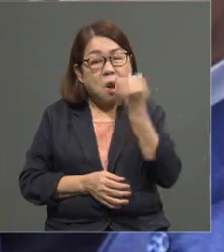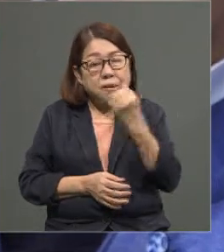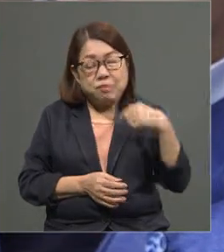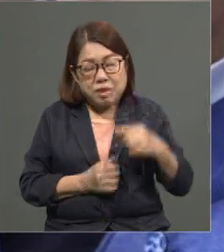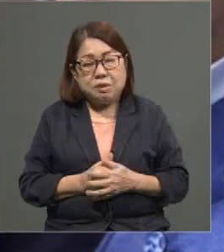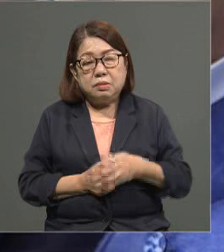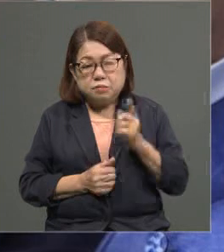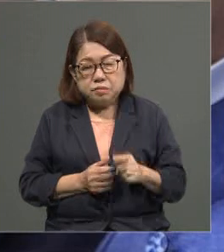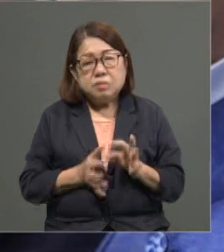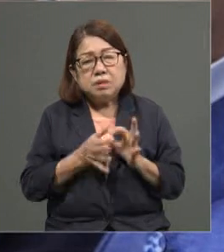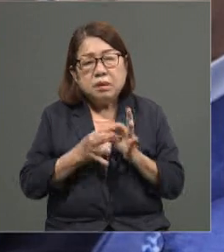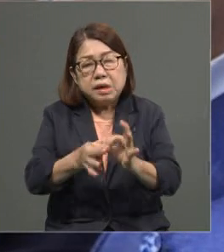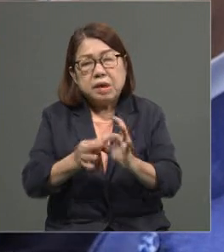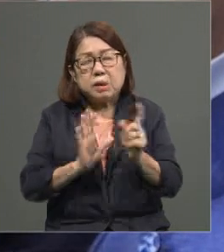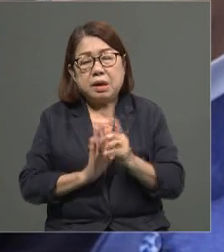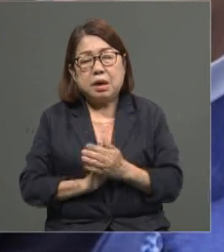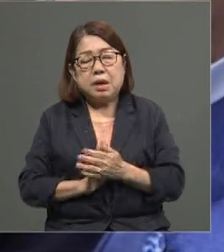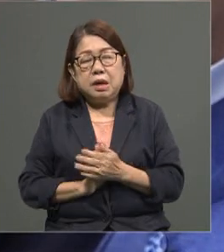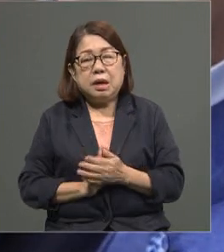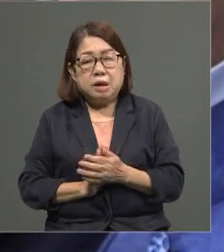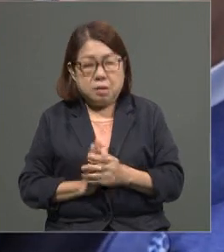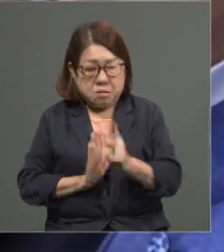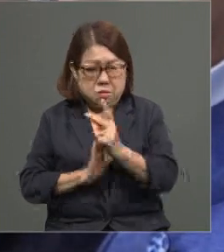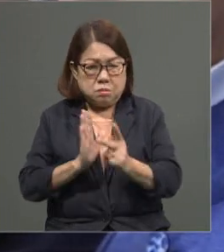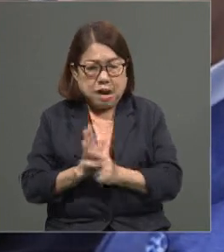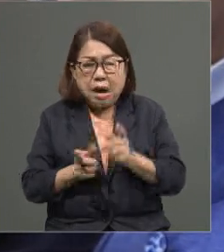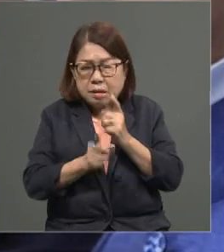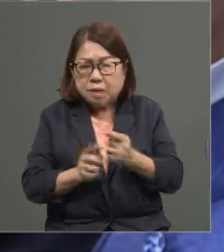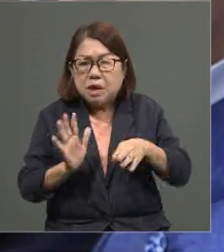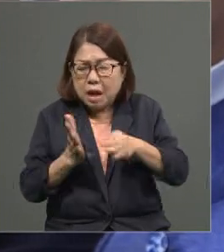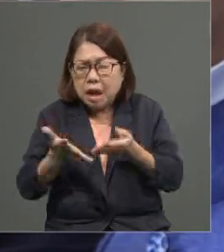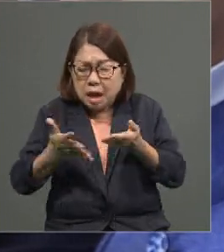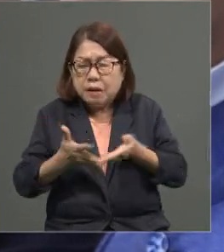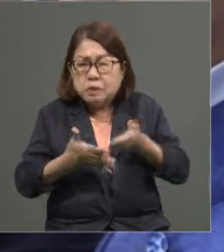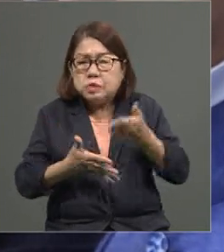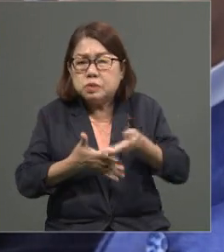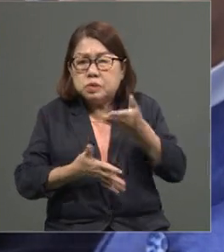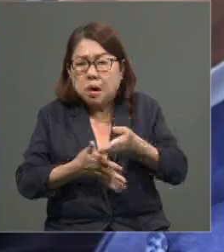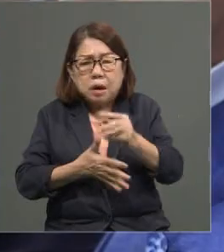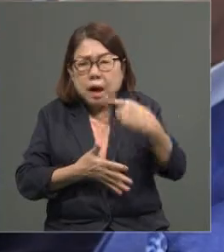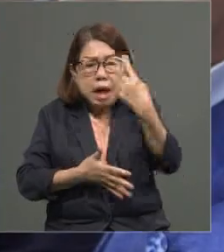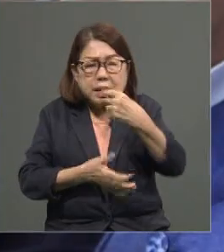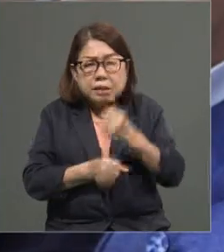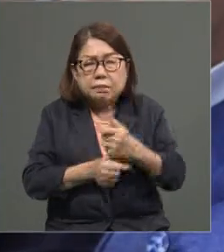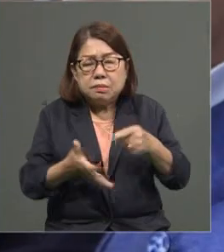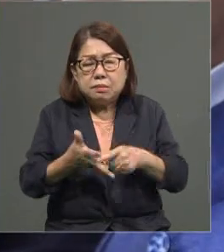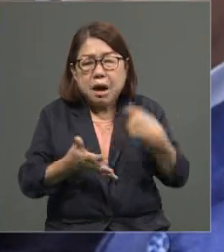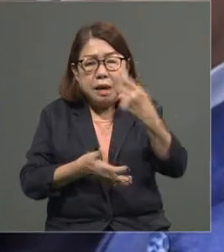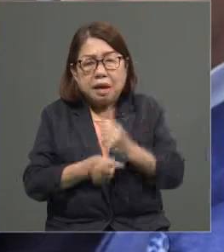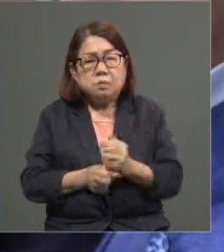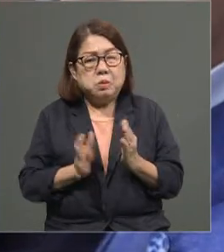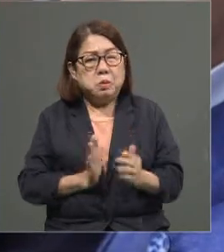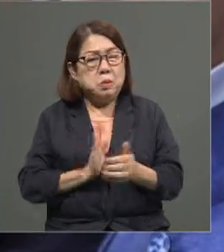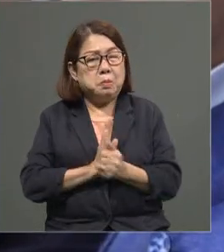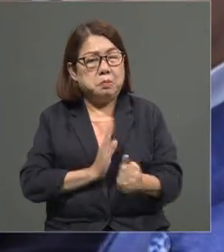กรอบของขบวนการที่สร้างมาจากคนที่ฉลาดในเรื่องก